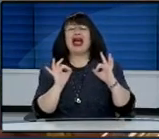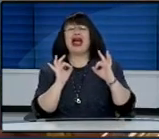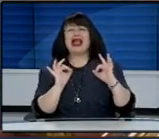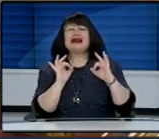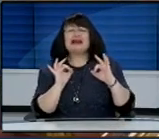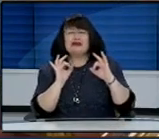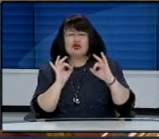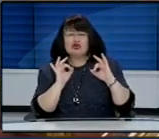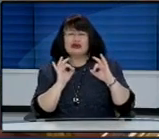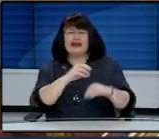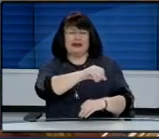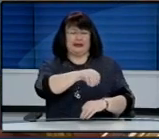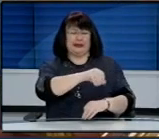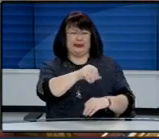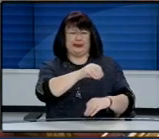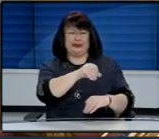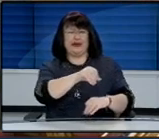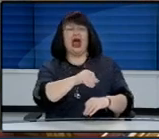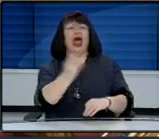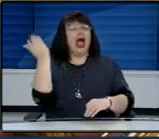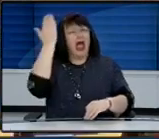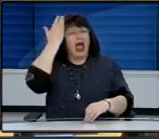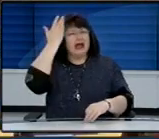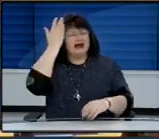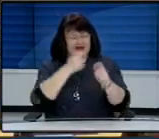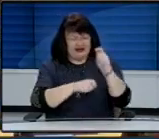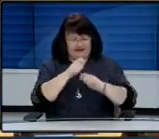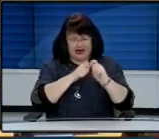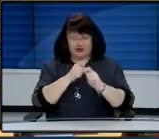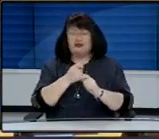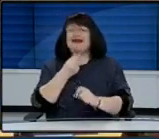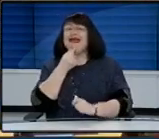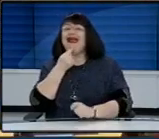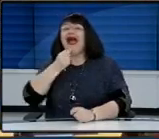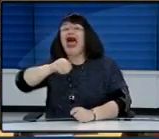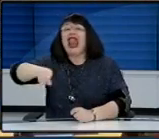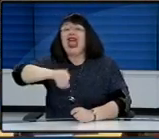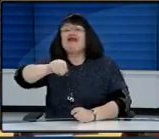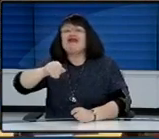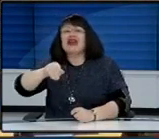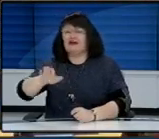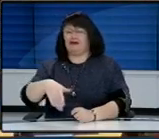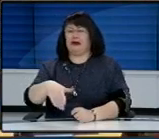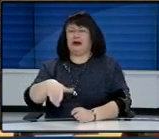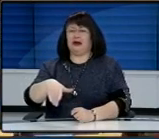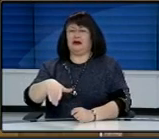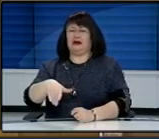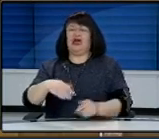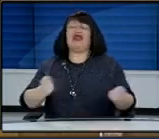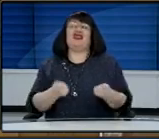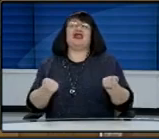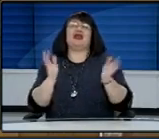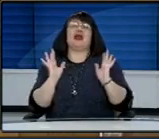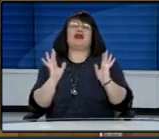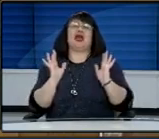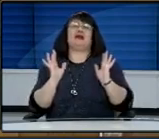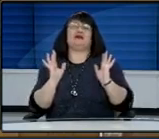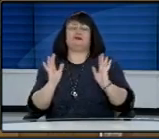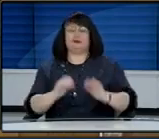φθηνοί στα λεύρη. Και για να μην παρεξηγηθώ, δεν υποστηρίζω να